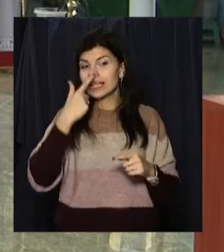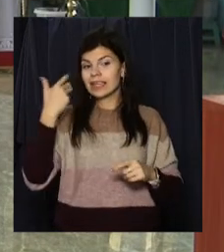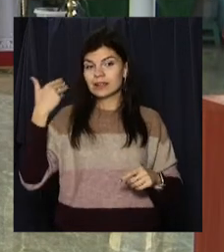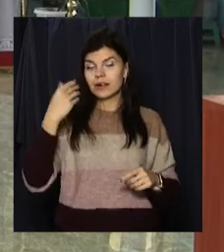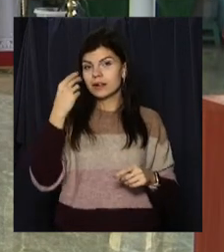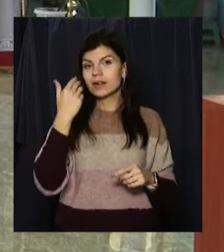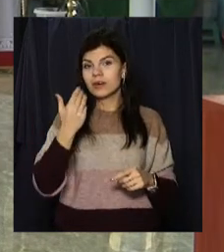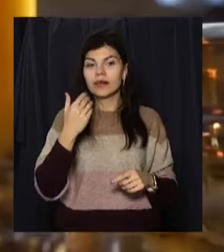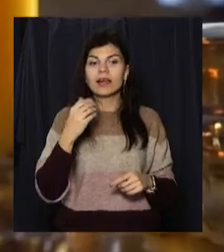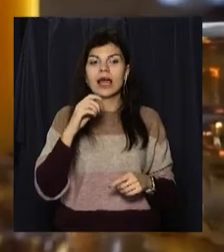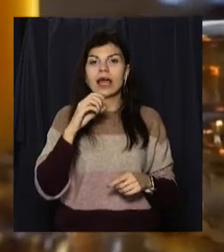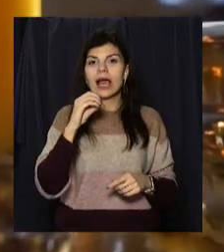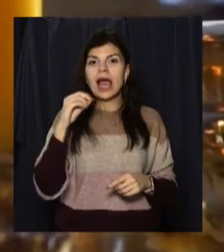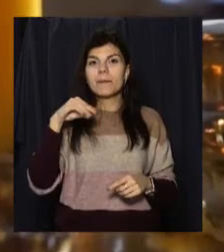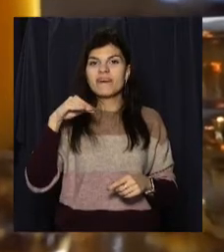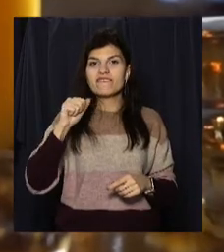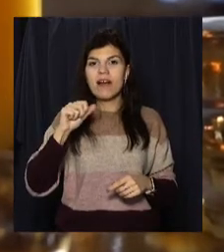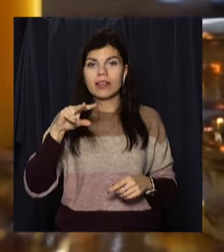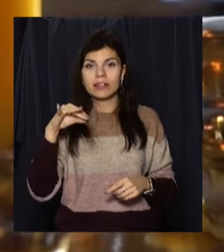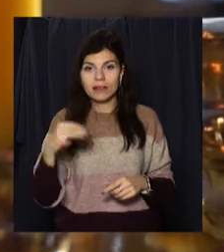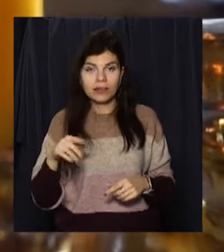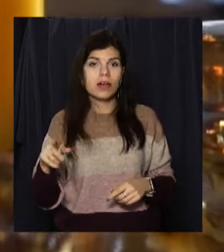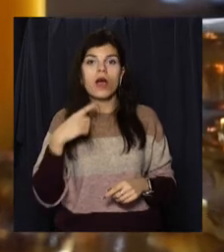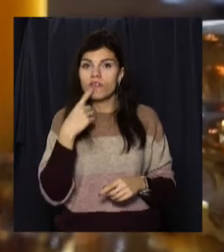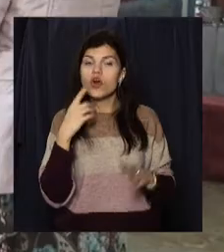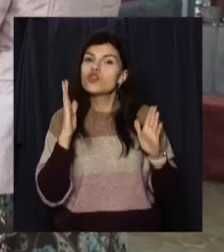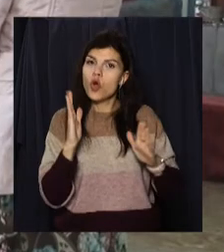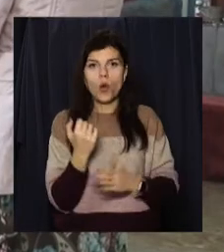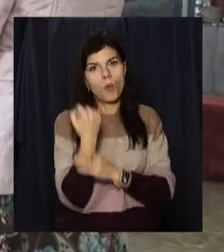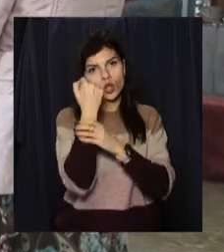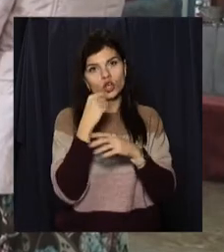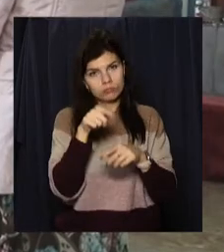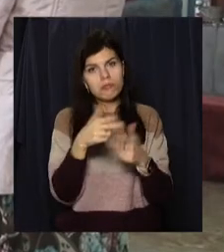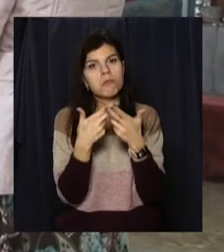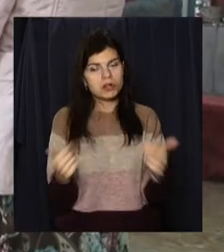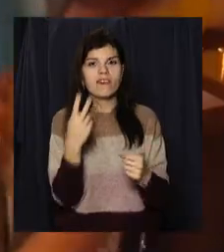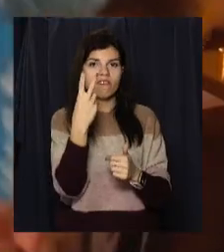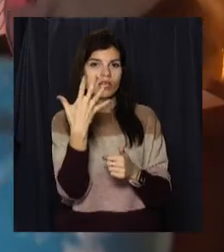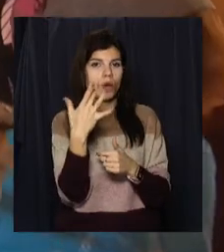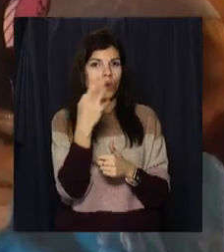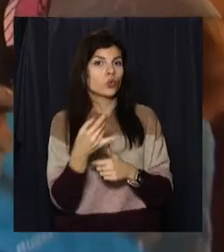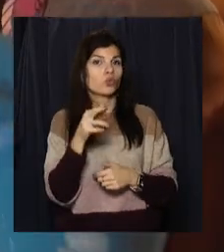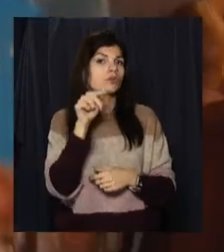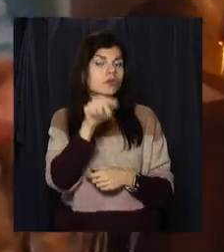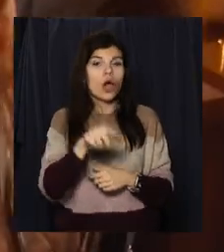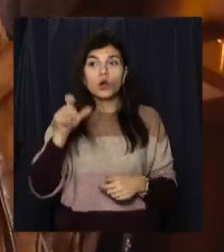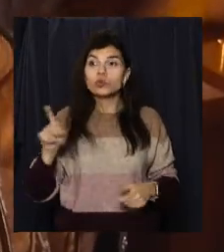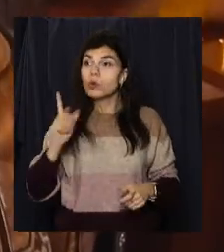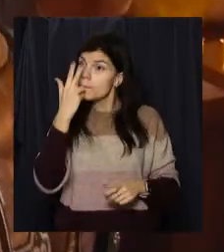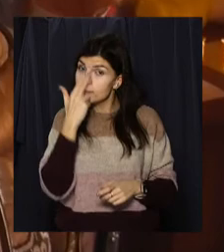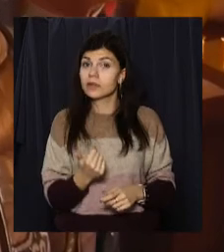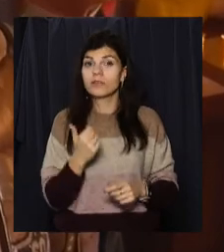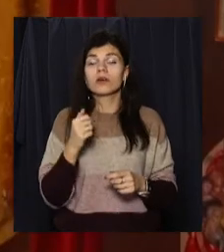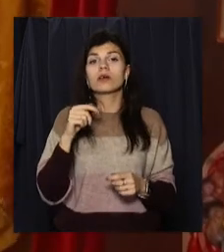церкви України Єпіфаній підтримав ідею святкування Різдва лише 25 грудня. Проте, аби віряни звикли до таких змін, за